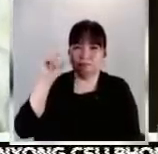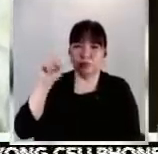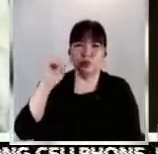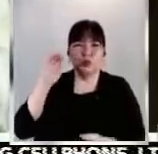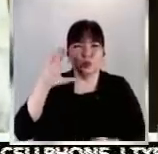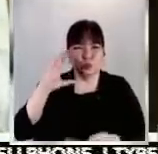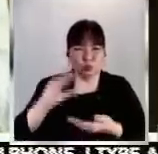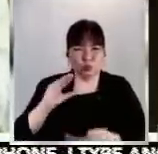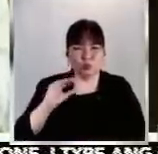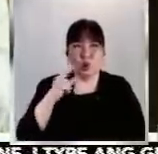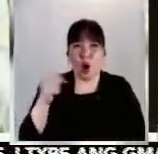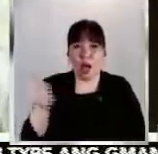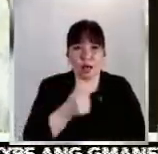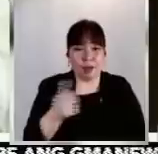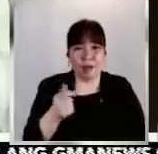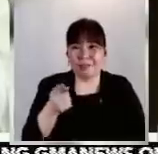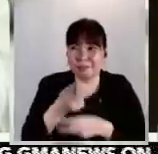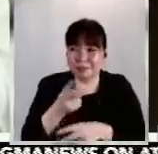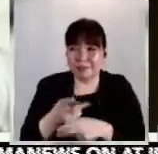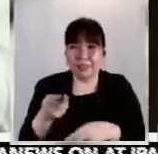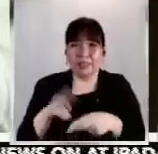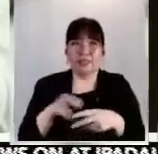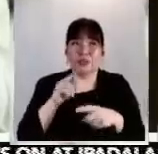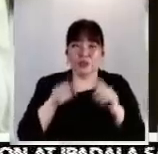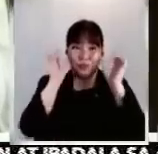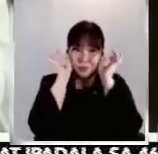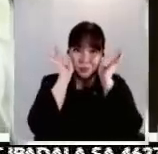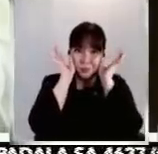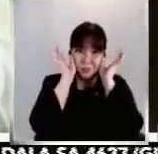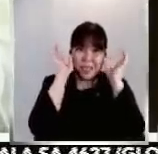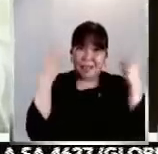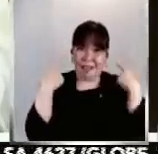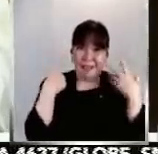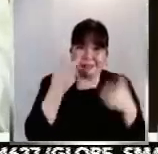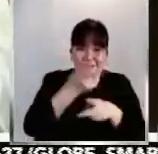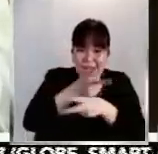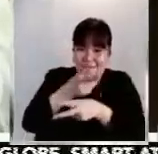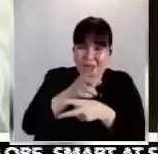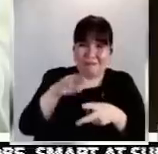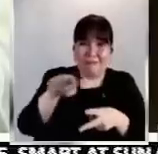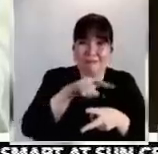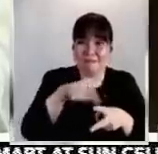Considering the attendant danger to the guys,